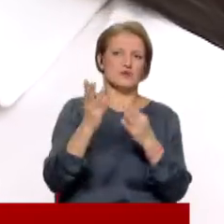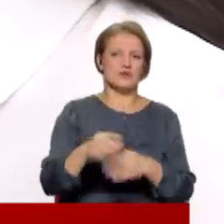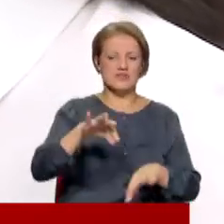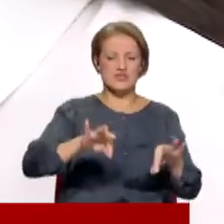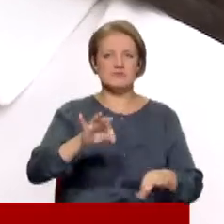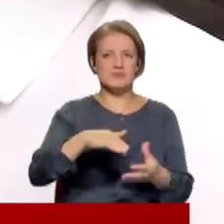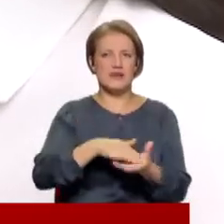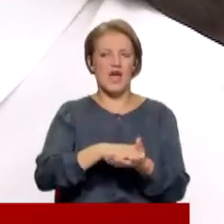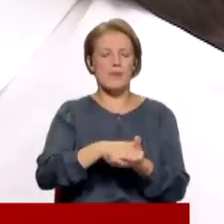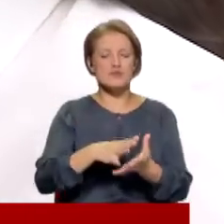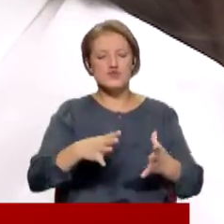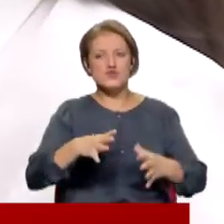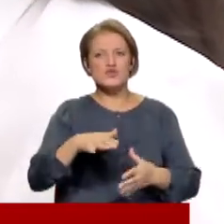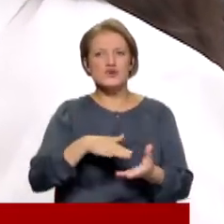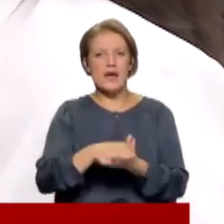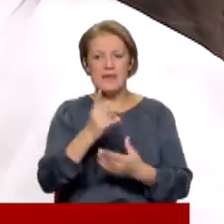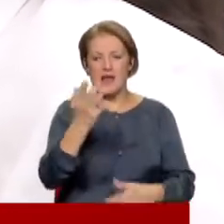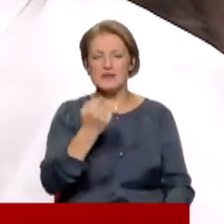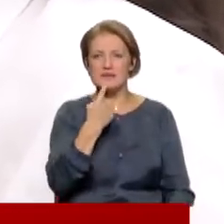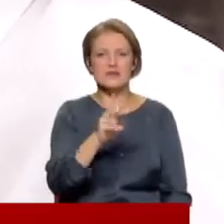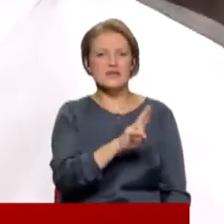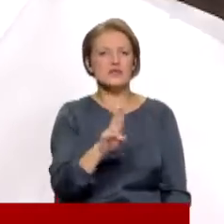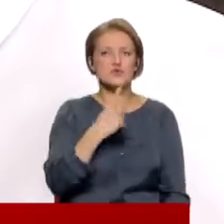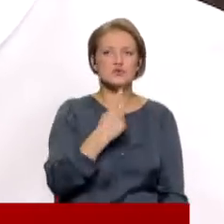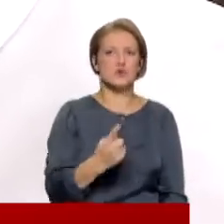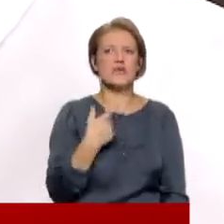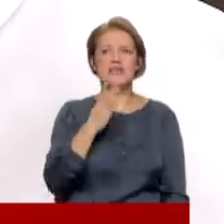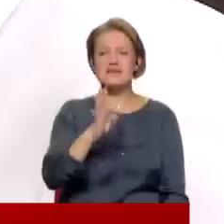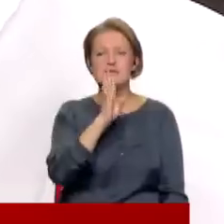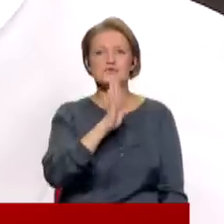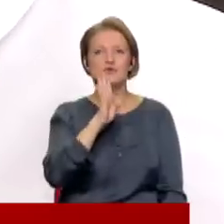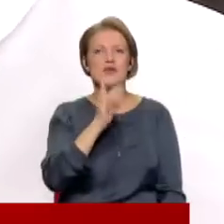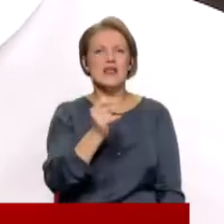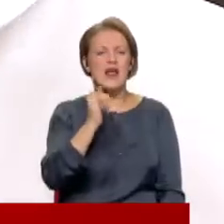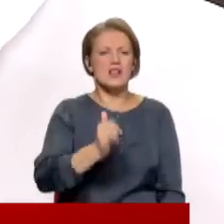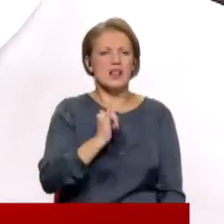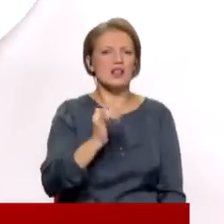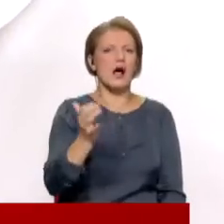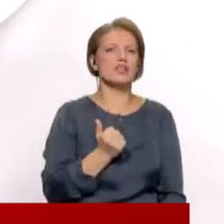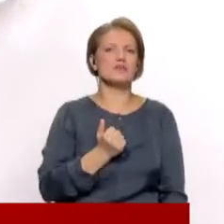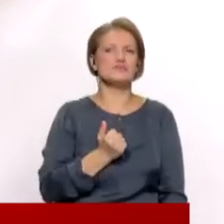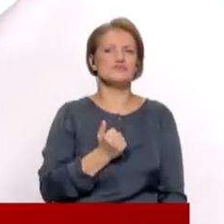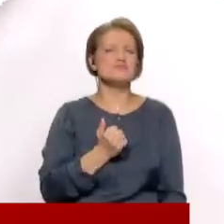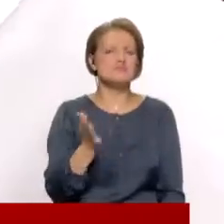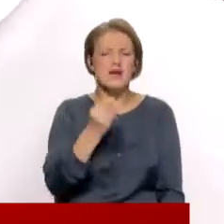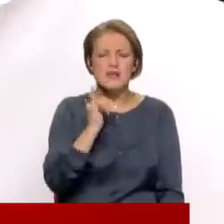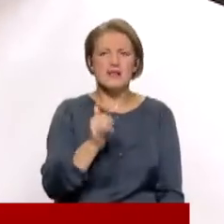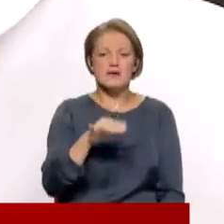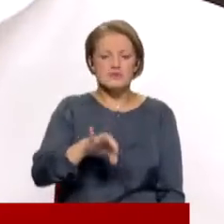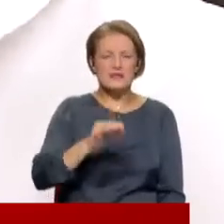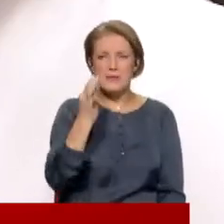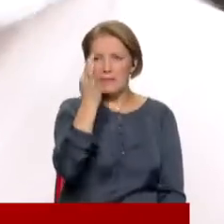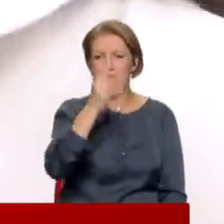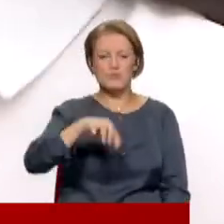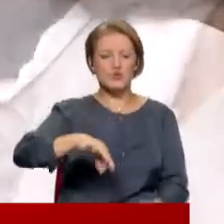Şimdi bir ayağım şiştir, bir ayakkabı alayım derken 700 diyor. Gittim 400 liralık en adi ayakkabı. Yani en basiti bugün